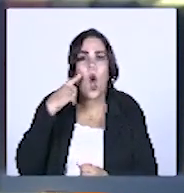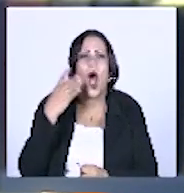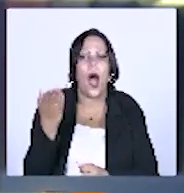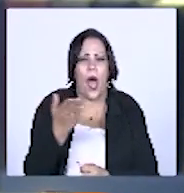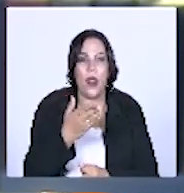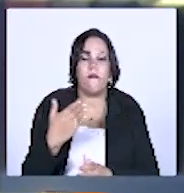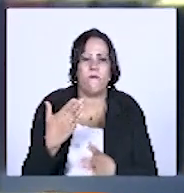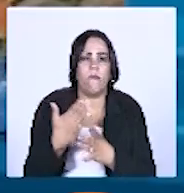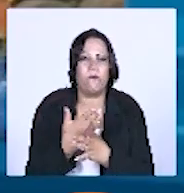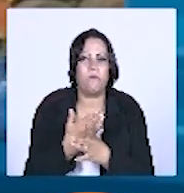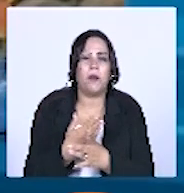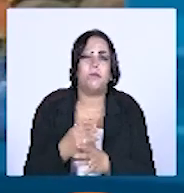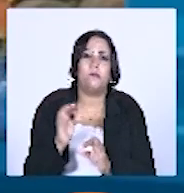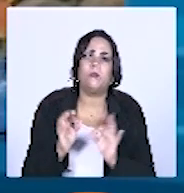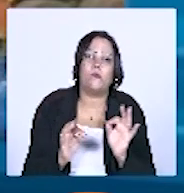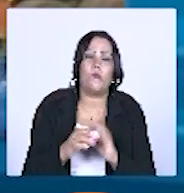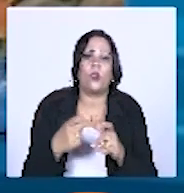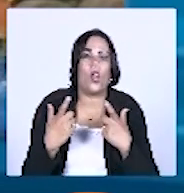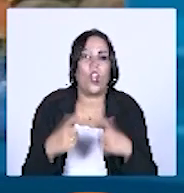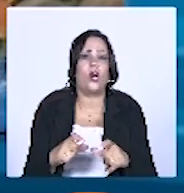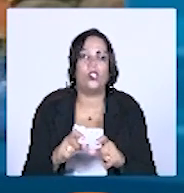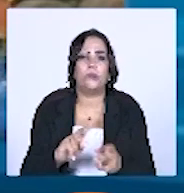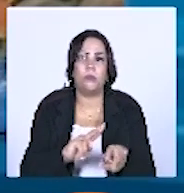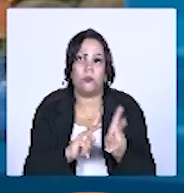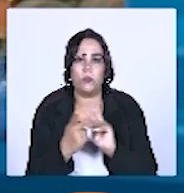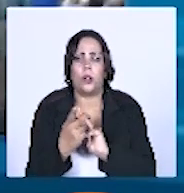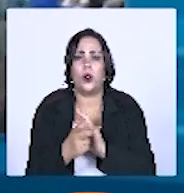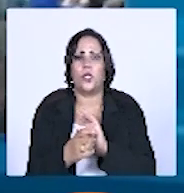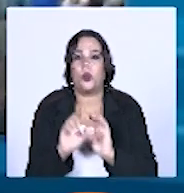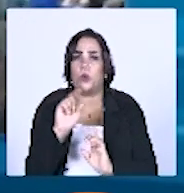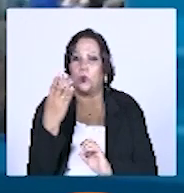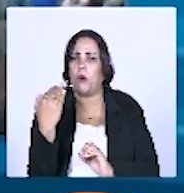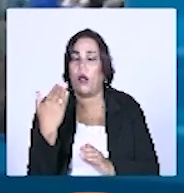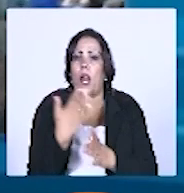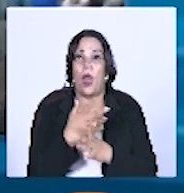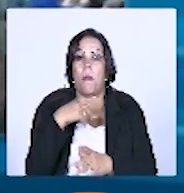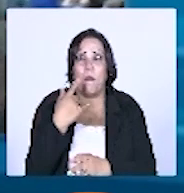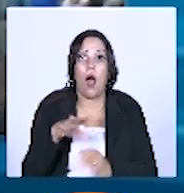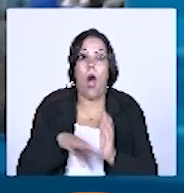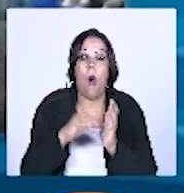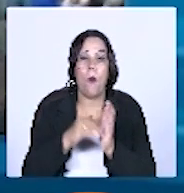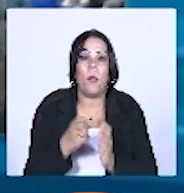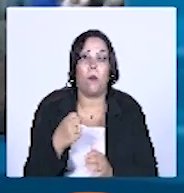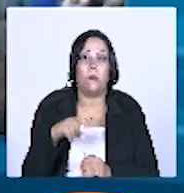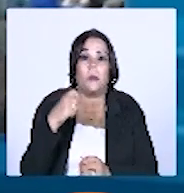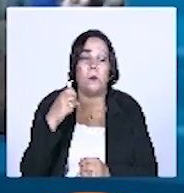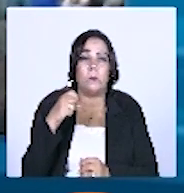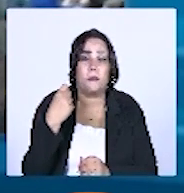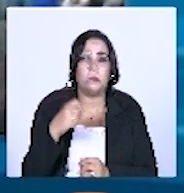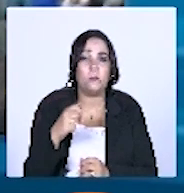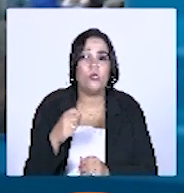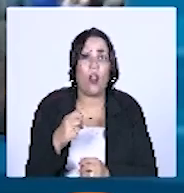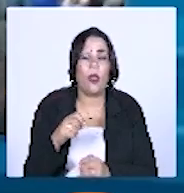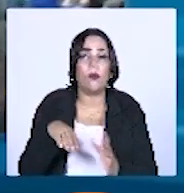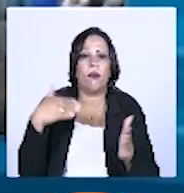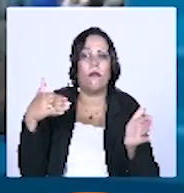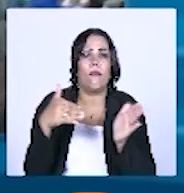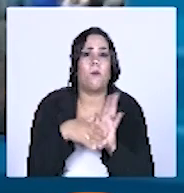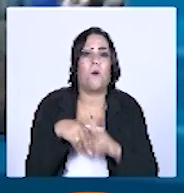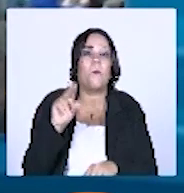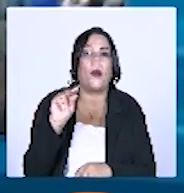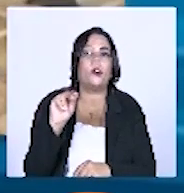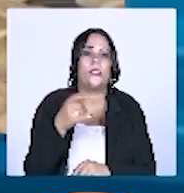منظومه الخبز اتغيرت منذ شهور والدوله حركت سعره بقى ثمن الرغيف 20